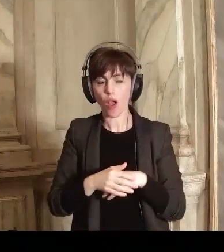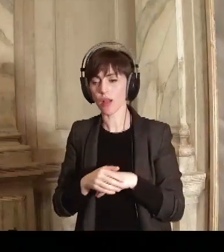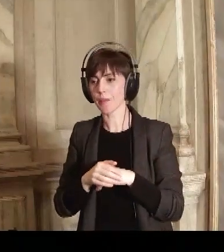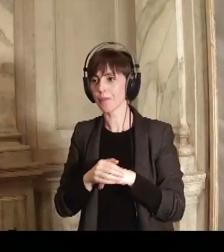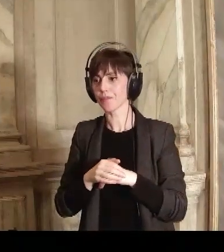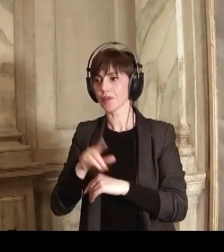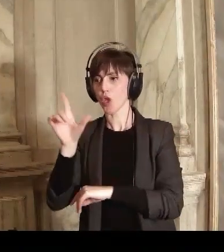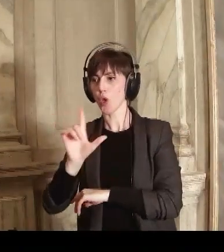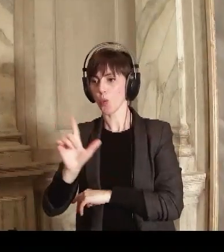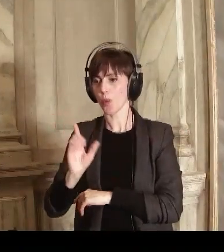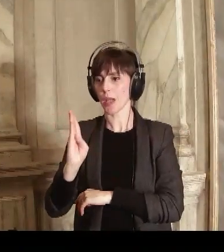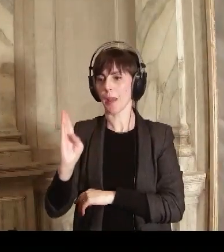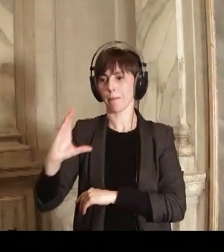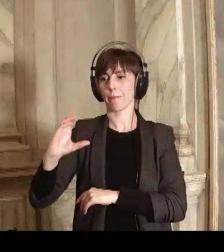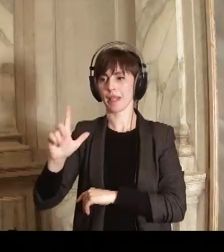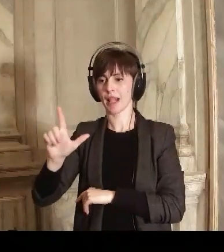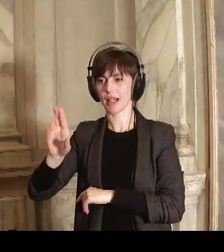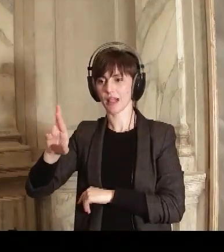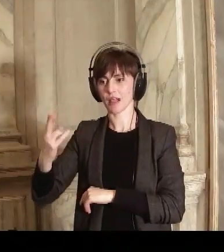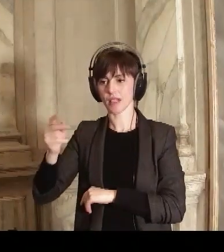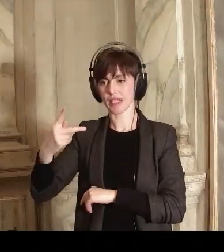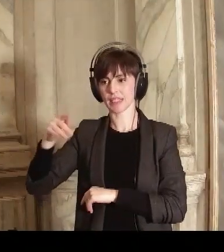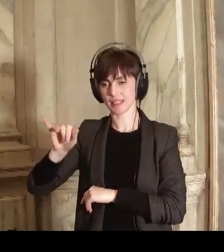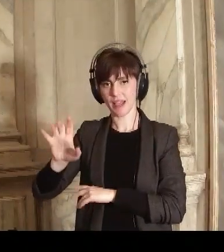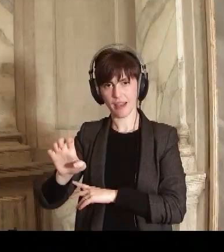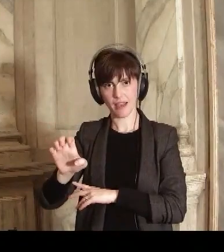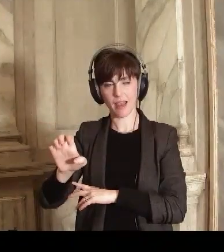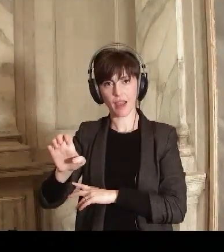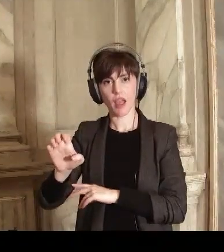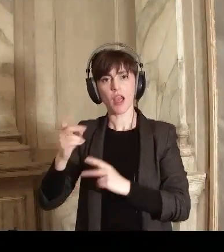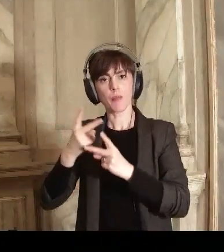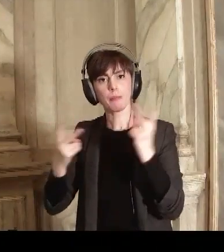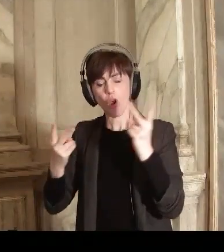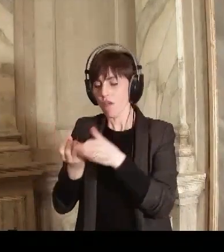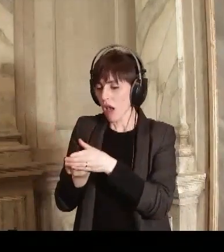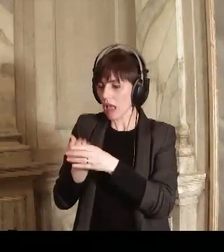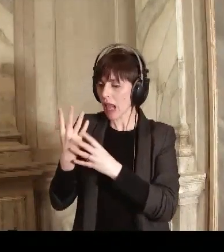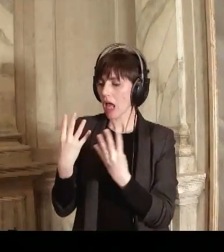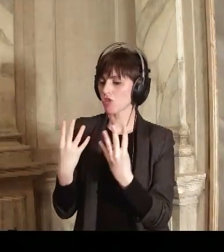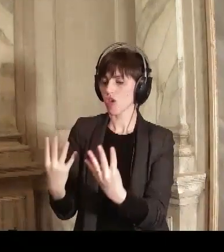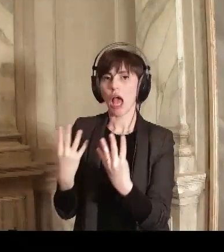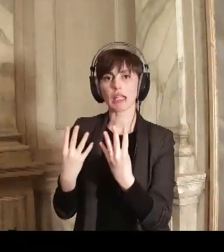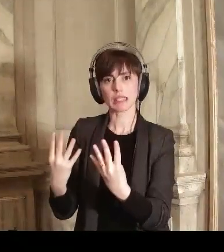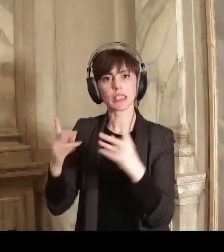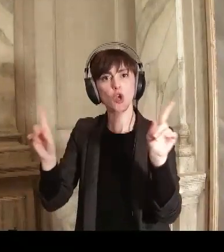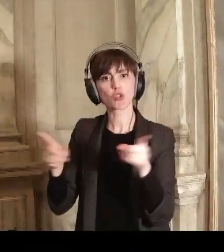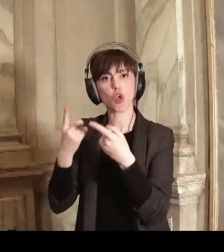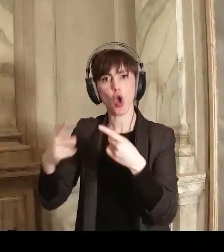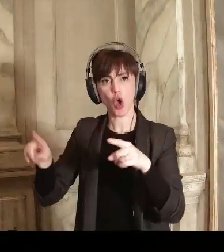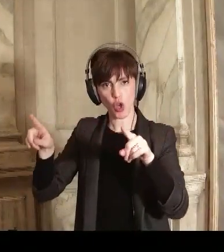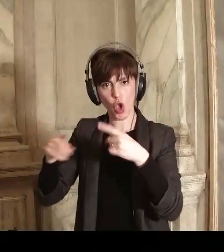archivio sonoro installativo intitolato Weather Gardens, dove costruisce dei giardini sonori